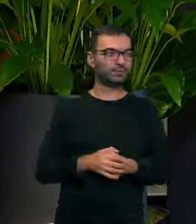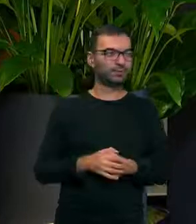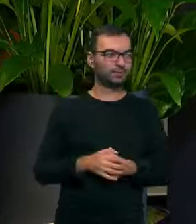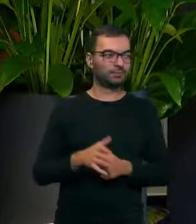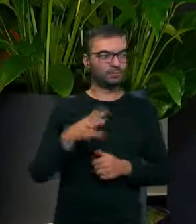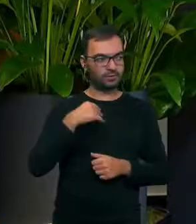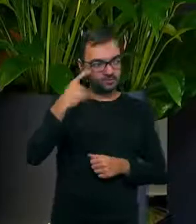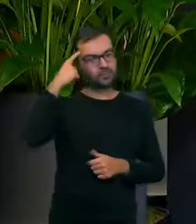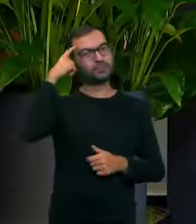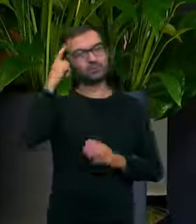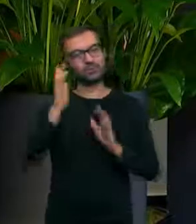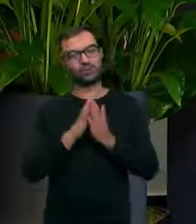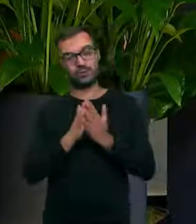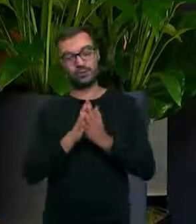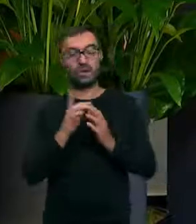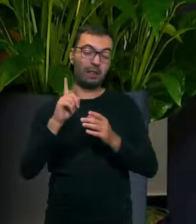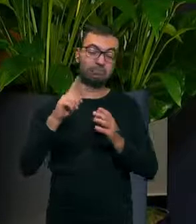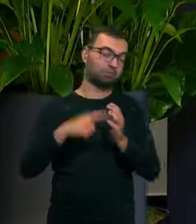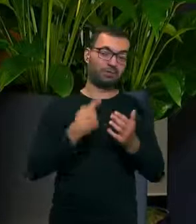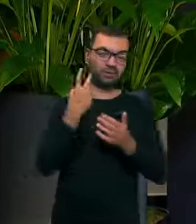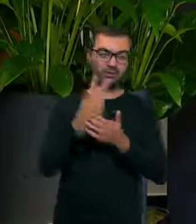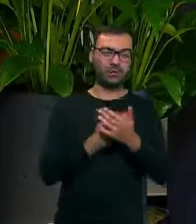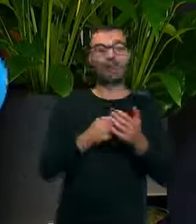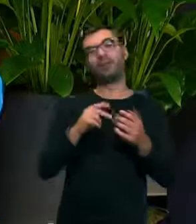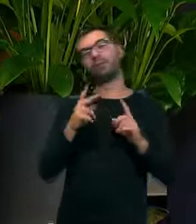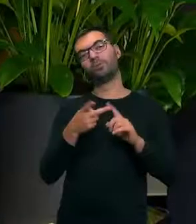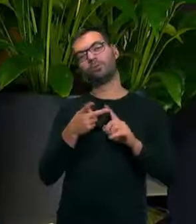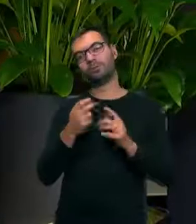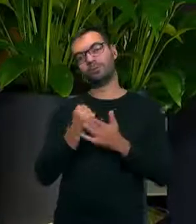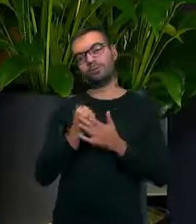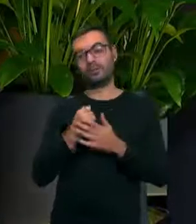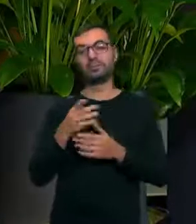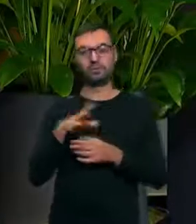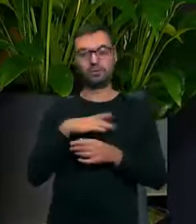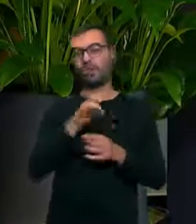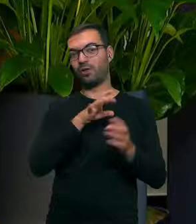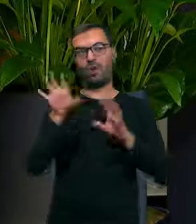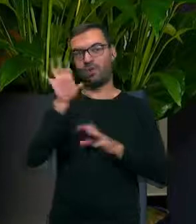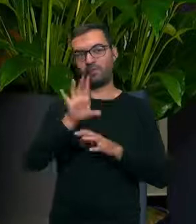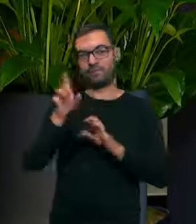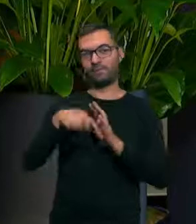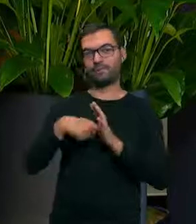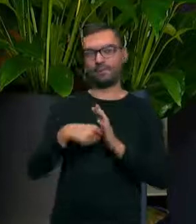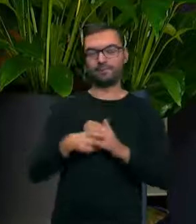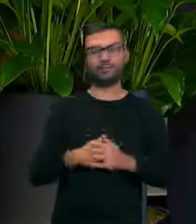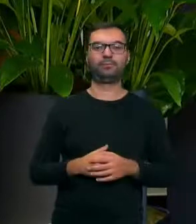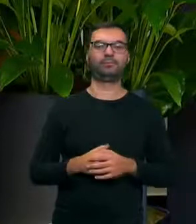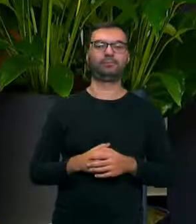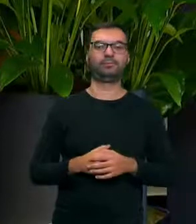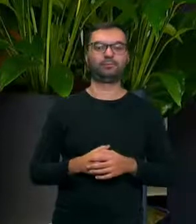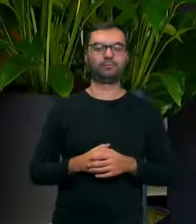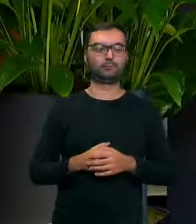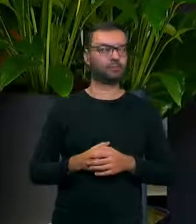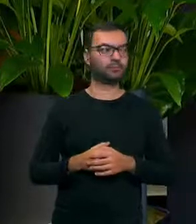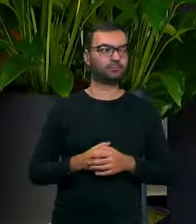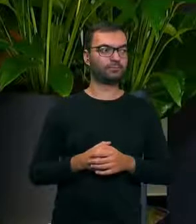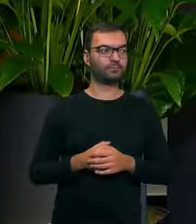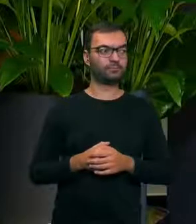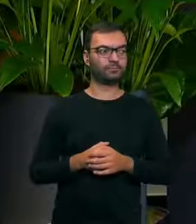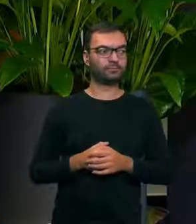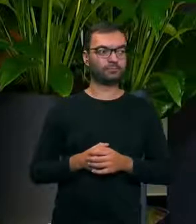strony przypomnieć, odświeżyć książkę albo przeczytać po raz pierwszy, a z drugiej strony zobaczyć to, co na ekranie ekipa przygotowała